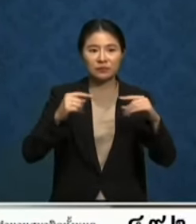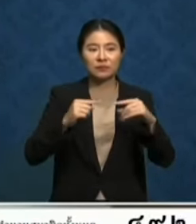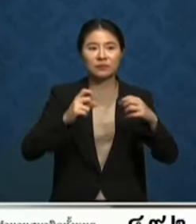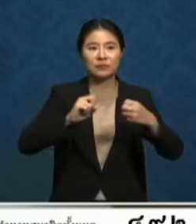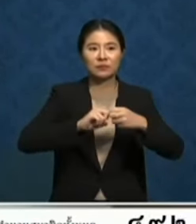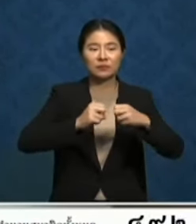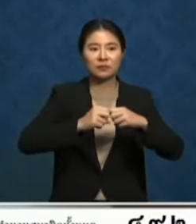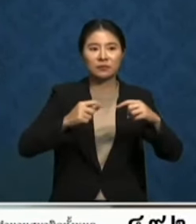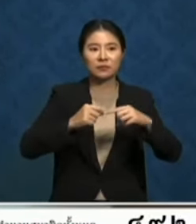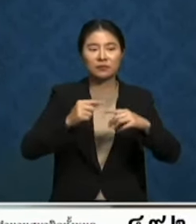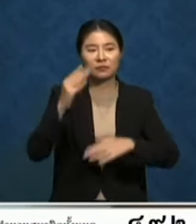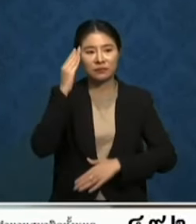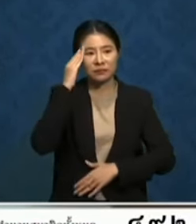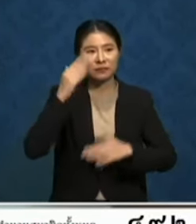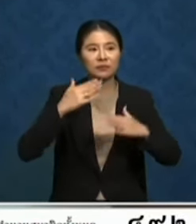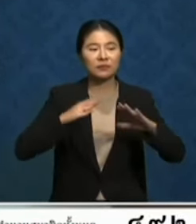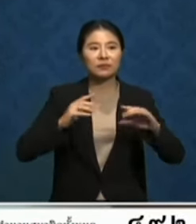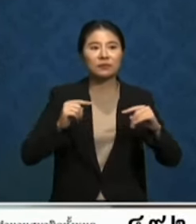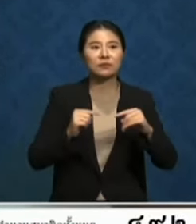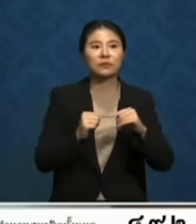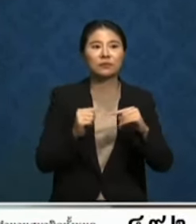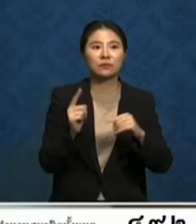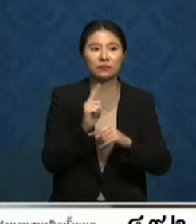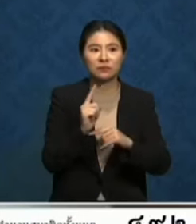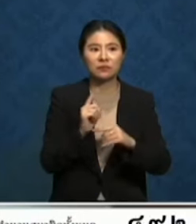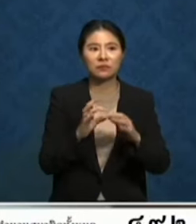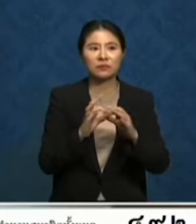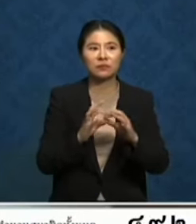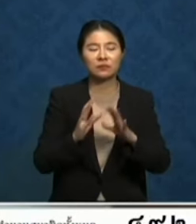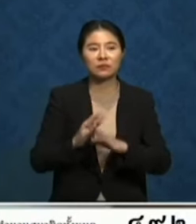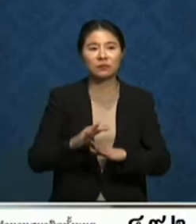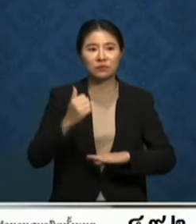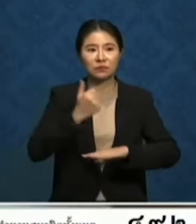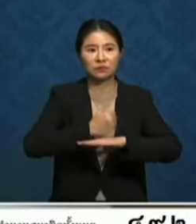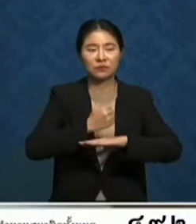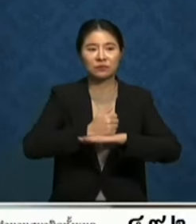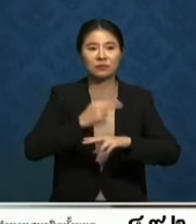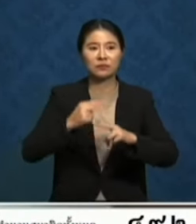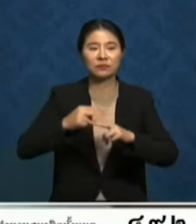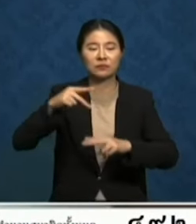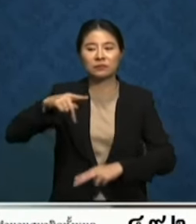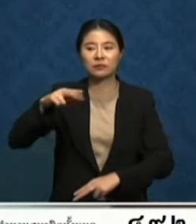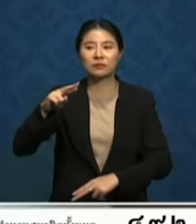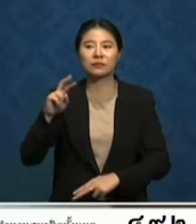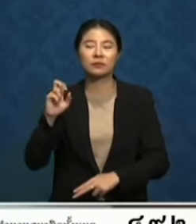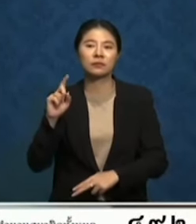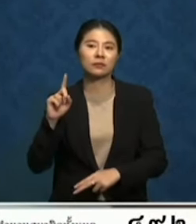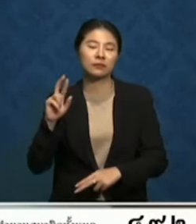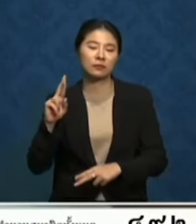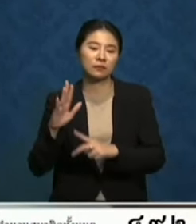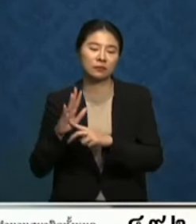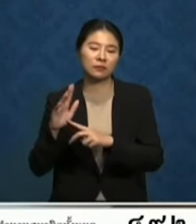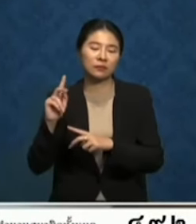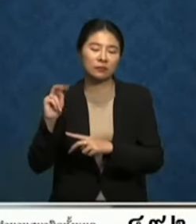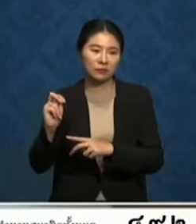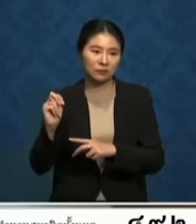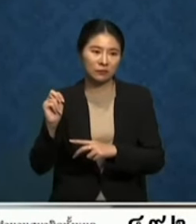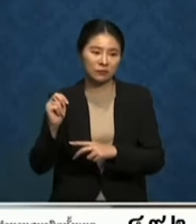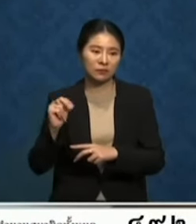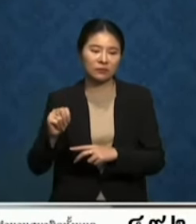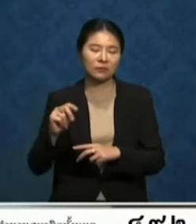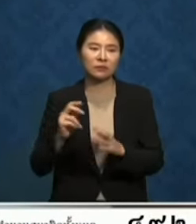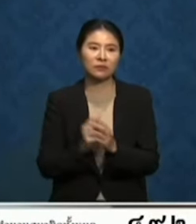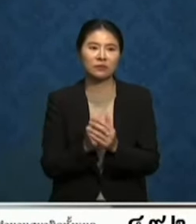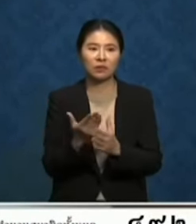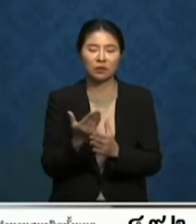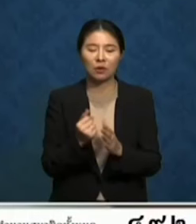านี้เนี่ยเรารับทราบมาแล้วนะครับแล้วท่านหัวหน้าพีรพันธ์สารีรัฐวิภาคท่านรองนายกรัฐมนตรีท่านหัวหน้าพรรคได้สั่ง